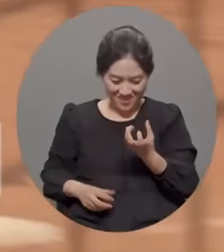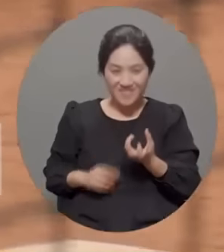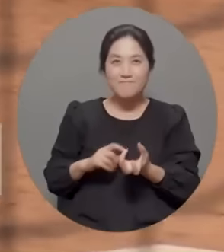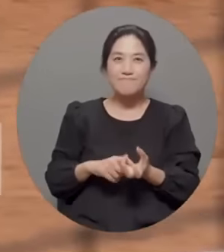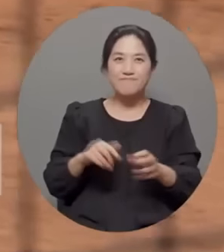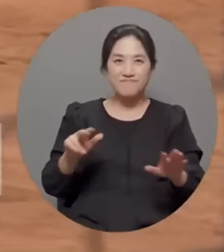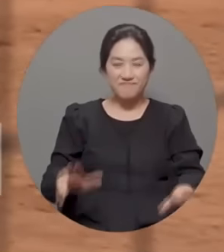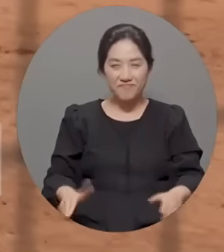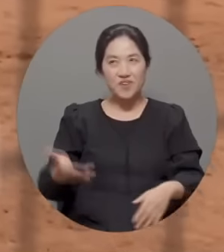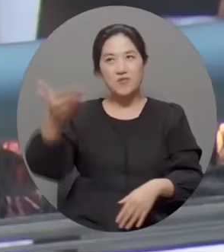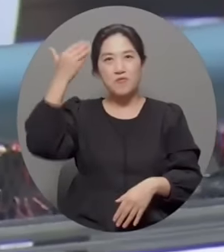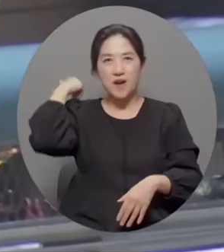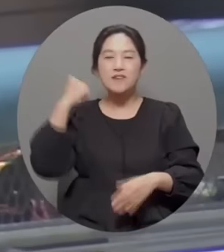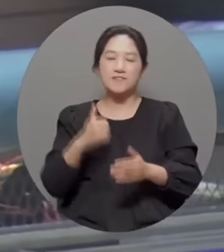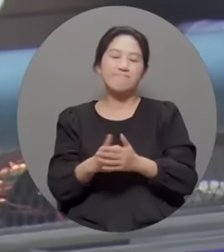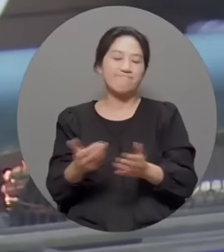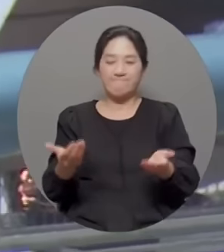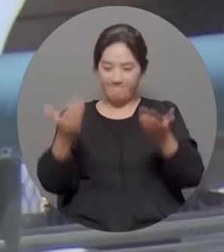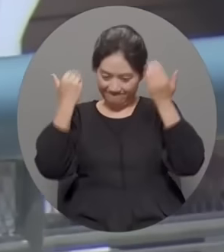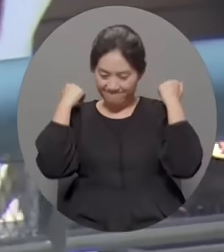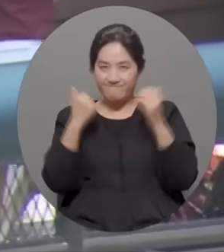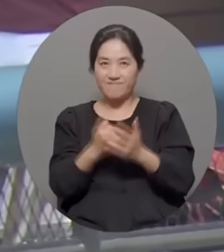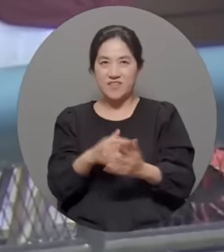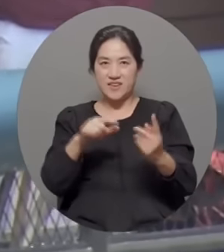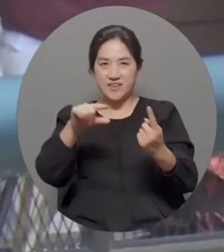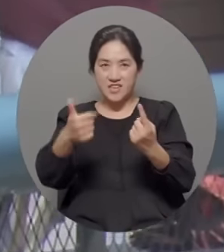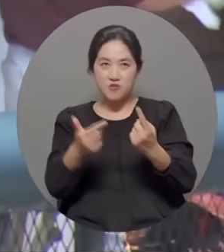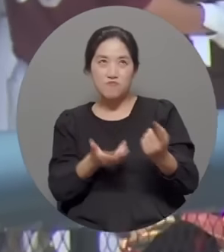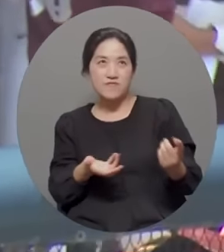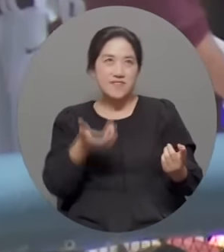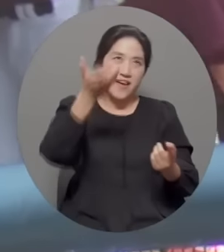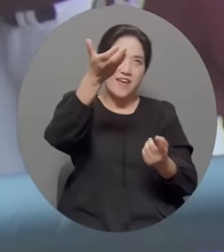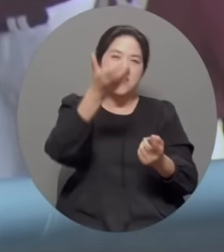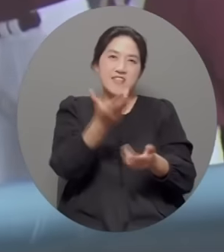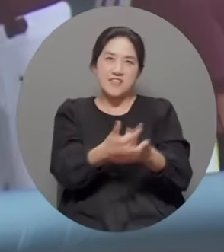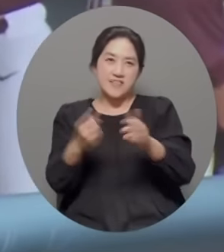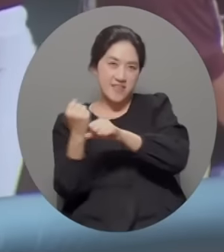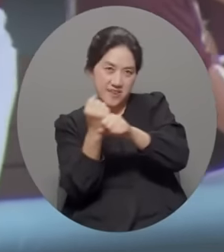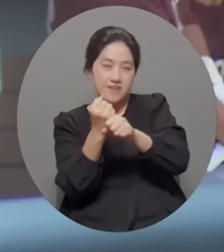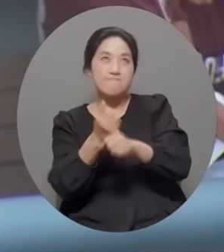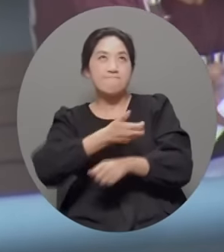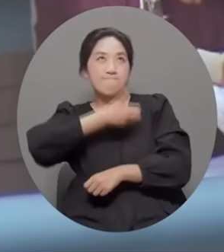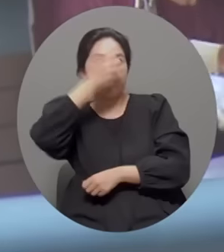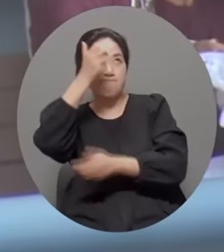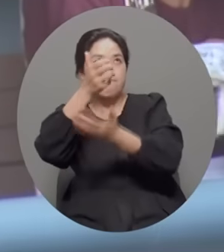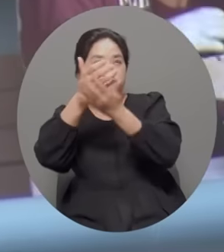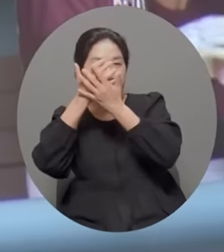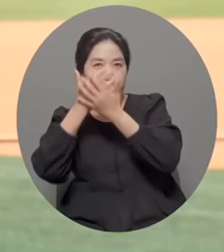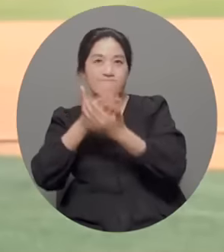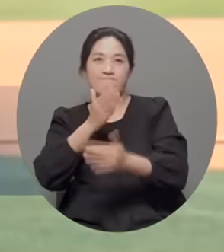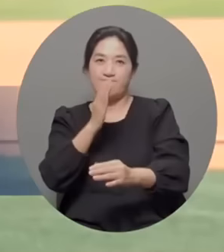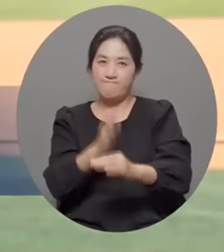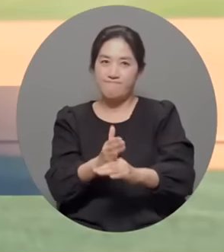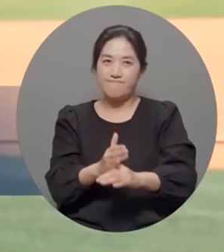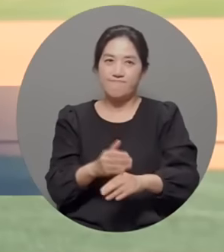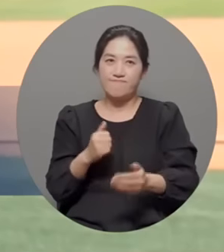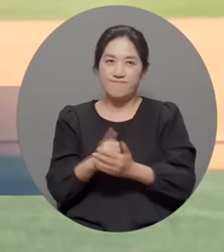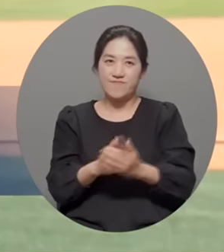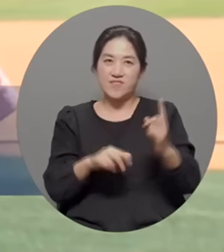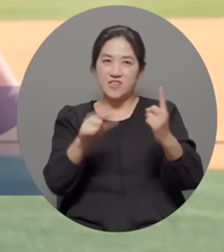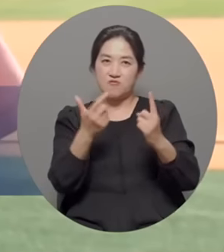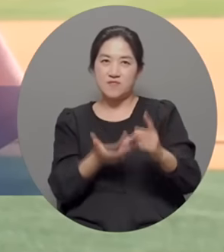이제 과거를 잠시 잊고 1군 타석에 들어설 순간만을 상상하고 있습니다. 올라가서 안타를